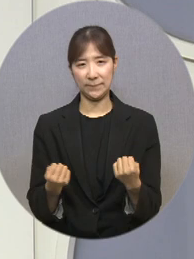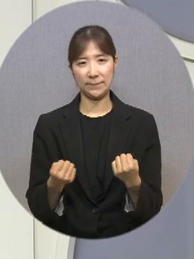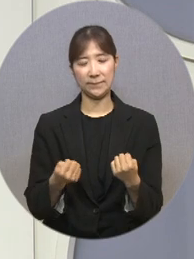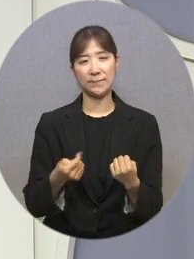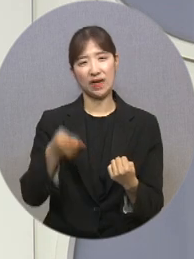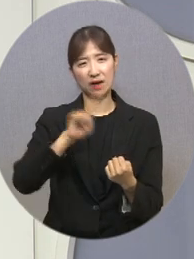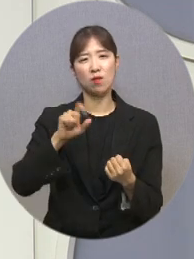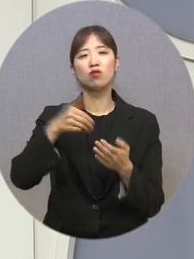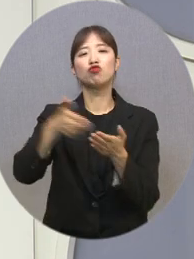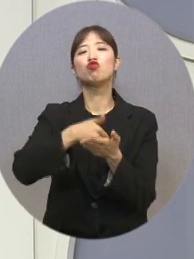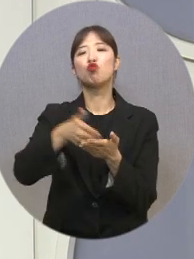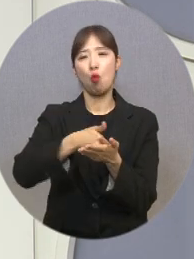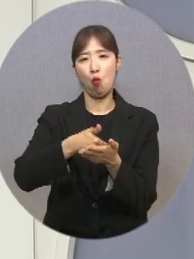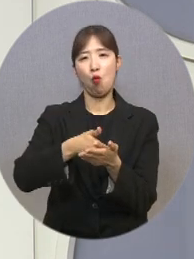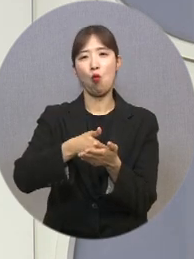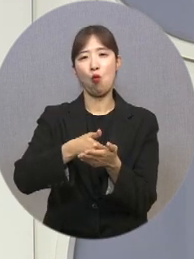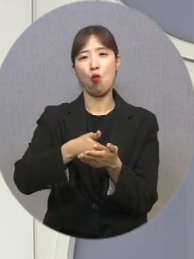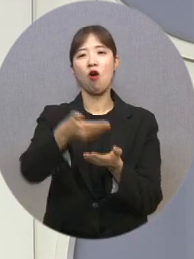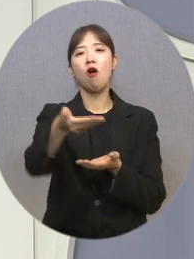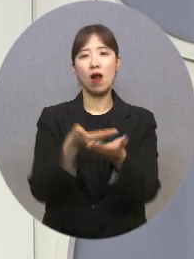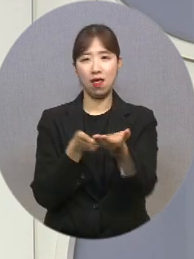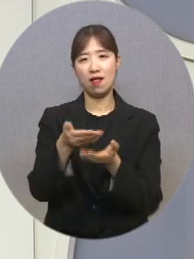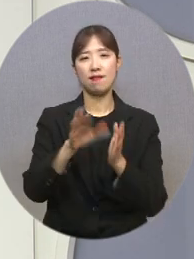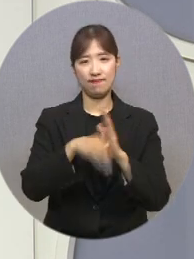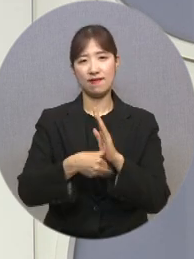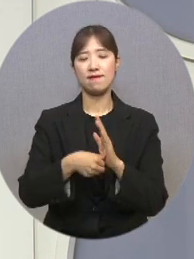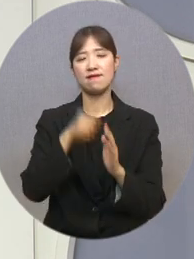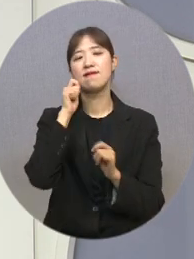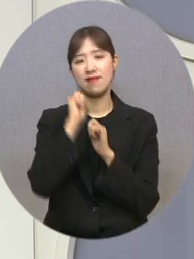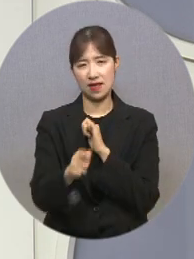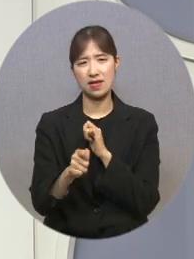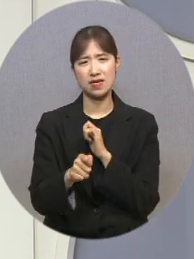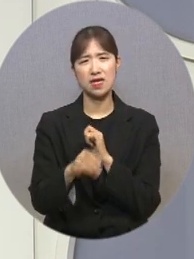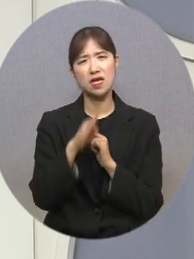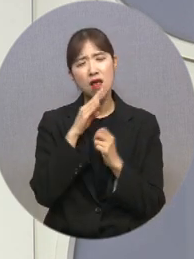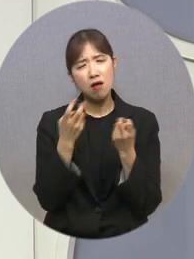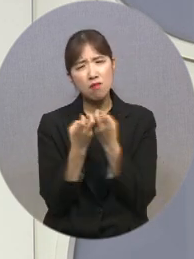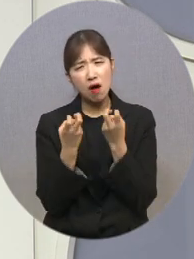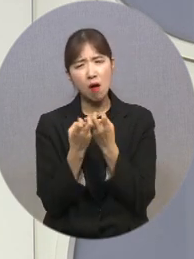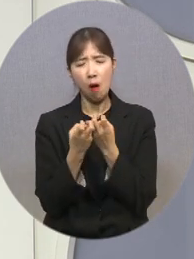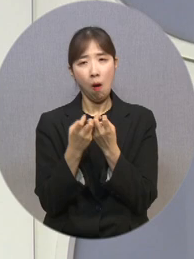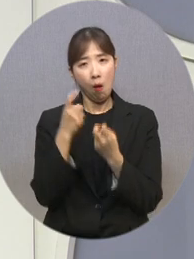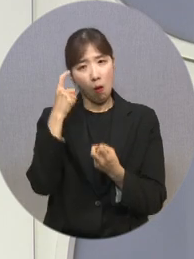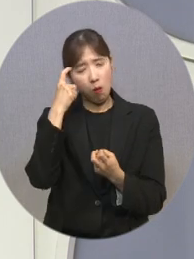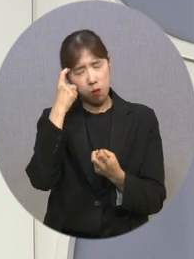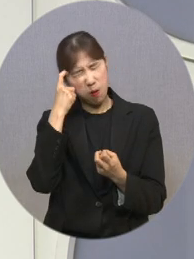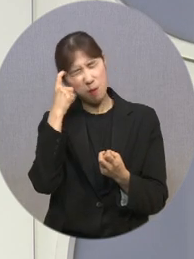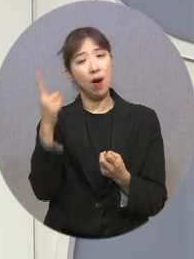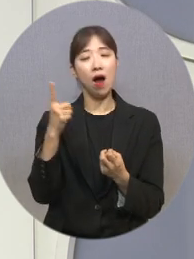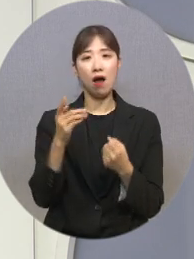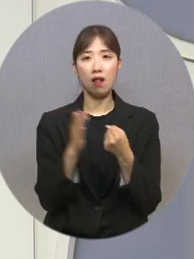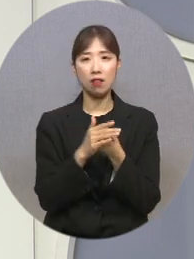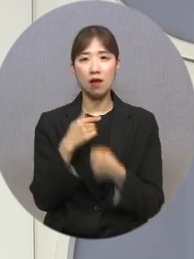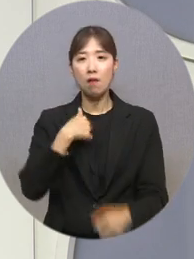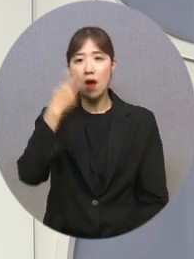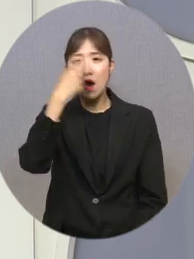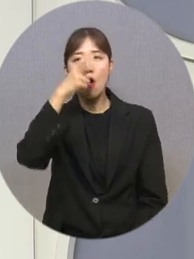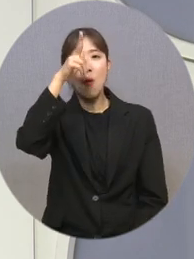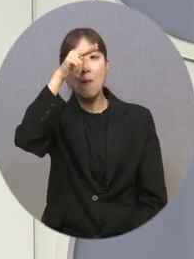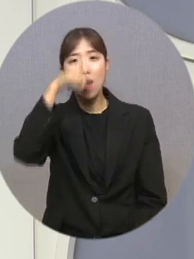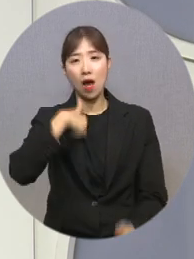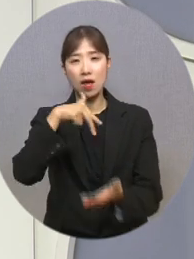중고 거래 사기라든지 등등 계속 이 수법이 진화하고 있기 때문에 수사하는 검사 입장에서는 계속